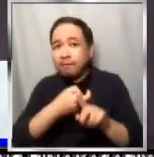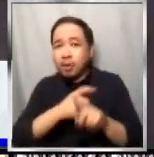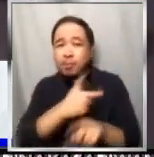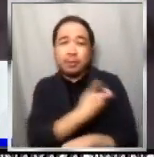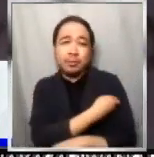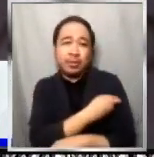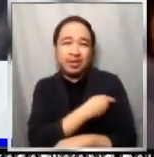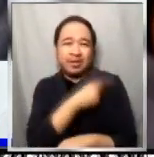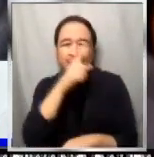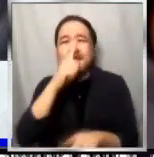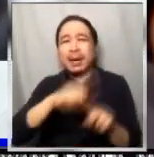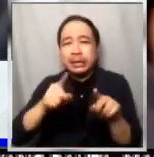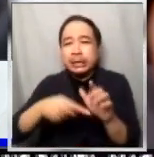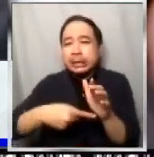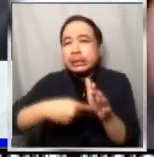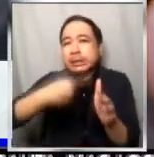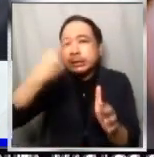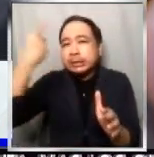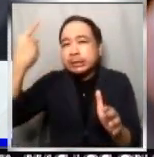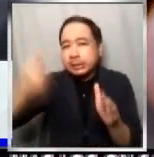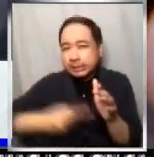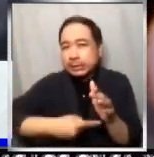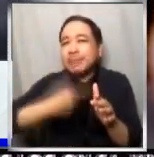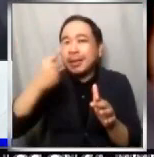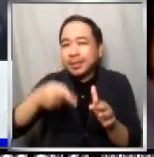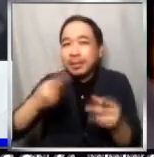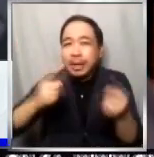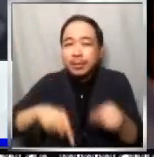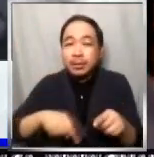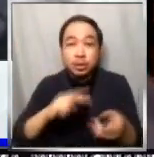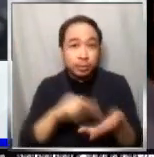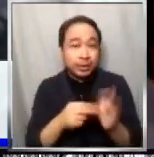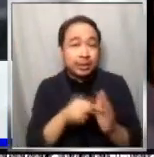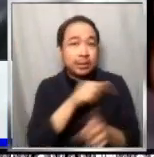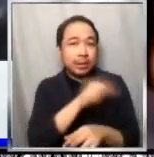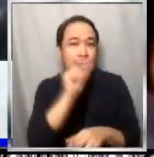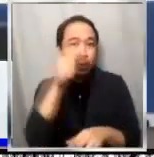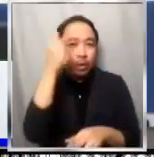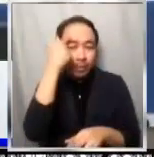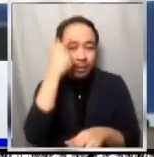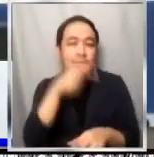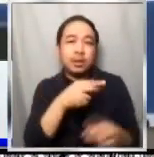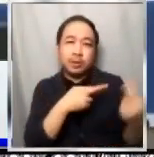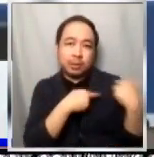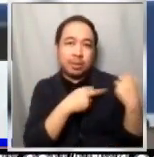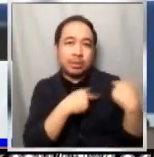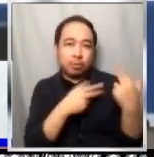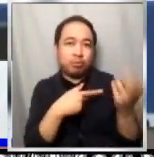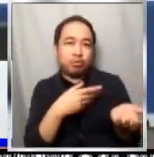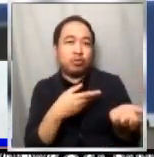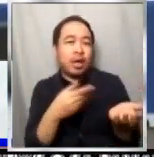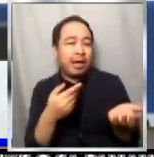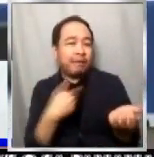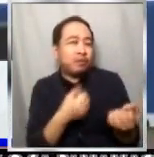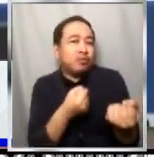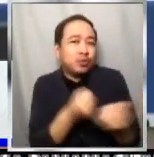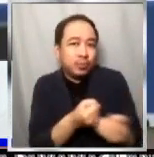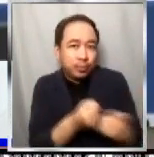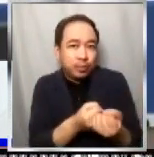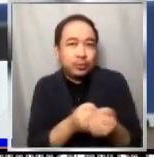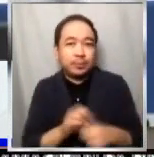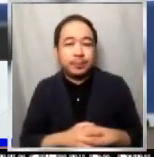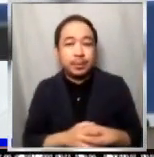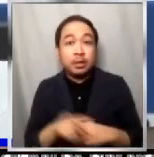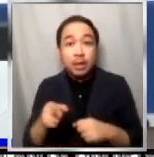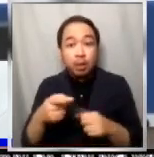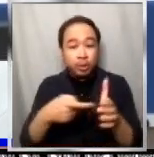ganitong insidente. Sa halip, ang gobyerno ang magbibigay ng kompensasyon. The requirements and the standard agreements